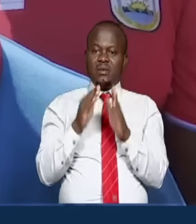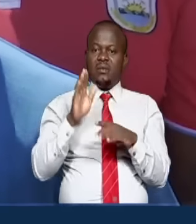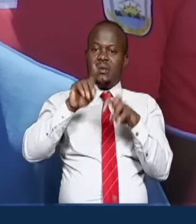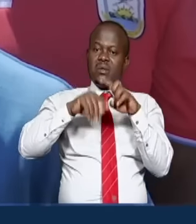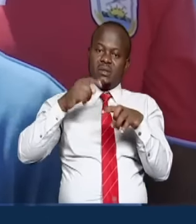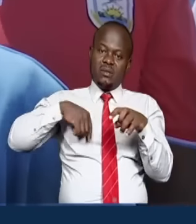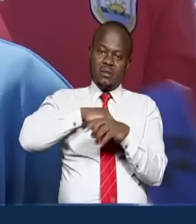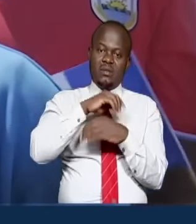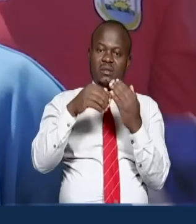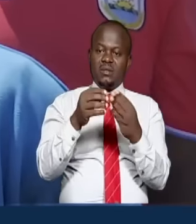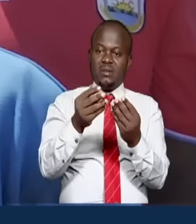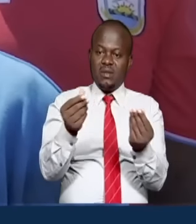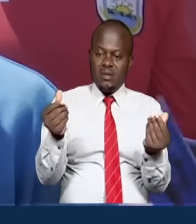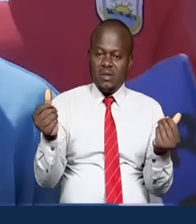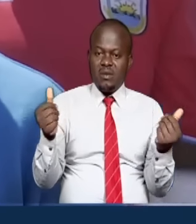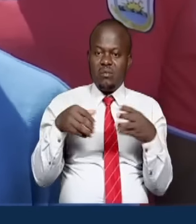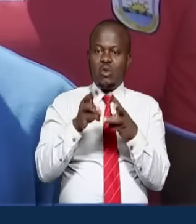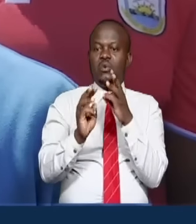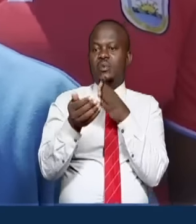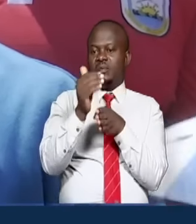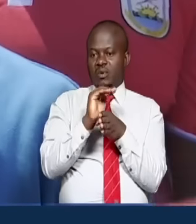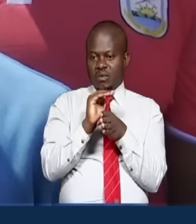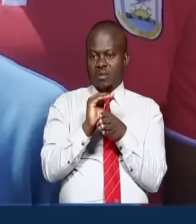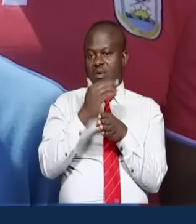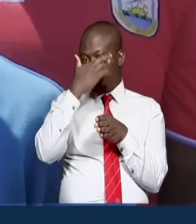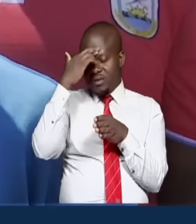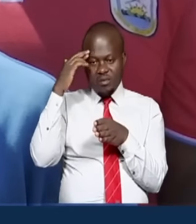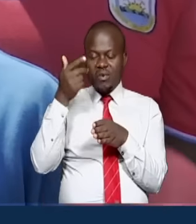yacu bayikemura kinyamwuga nicyo kintu